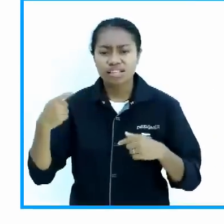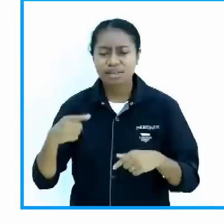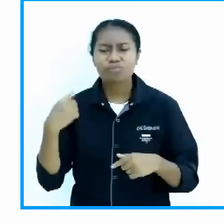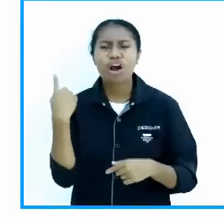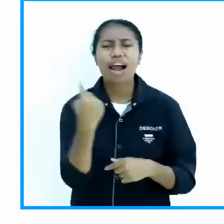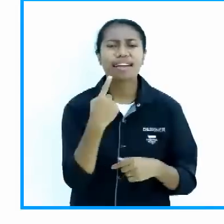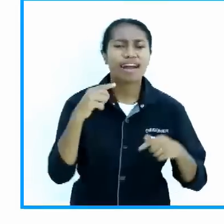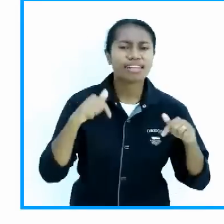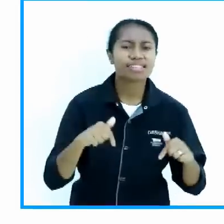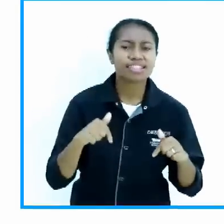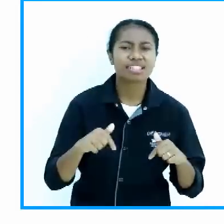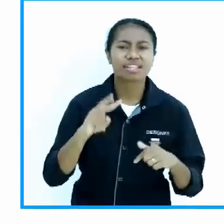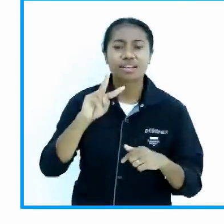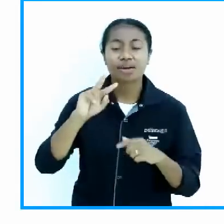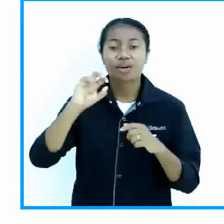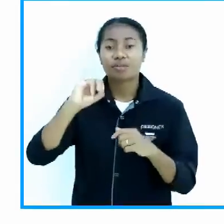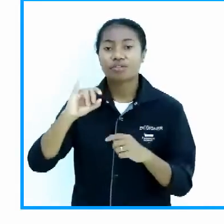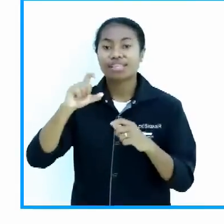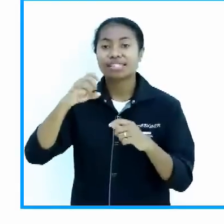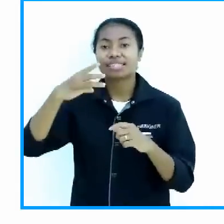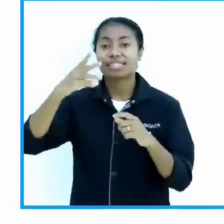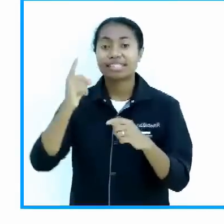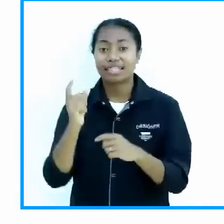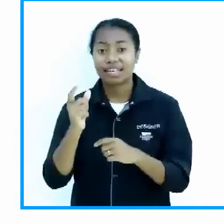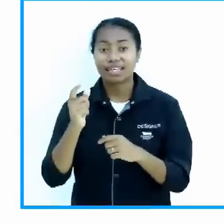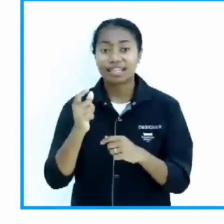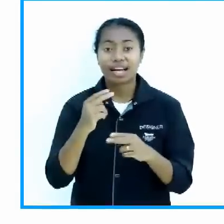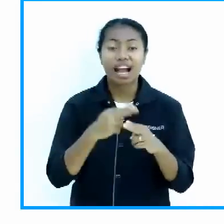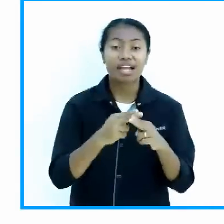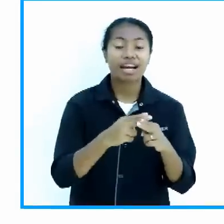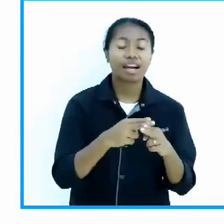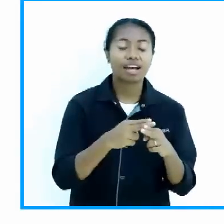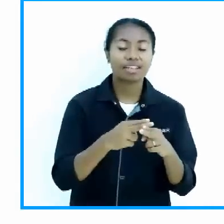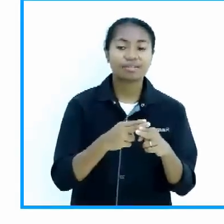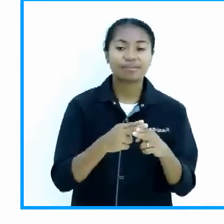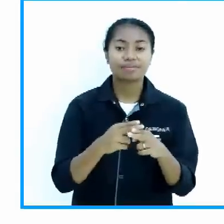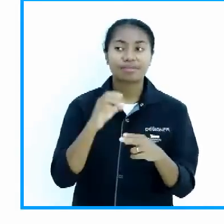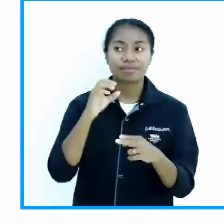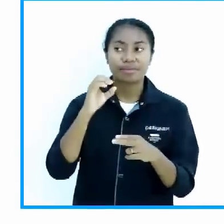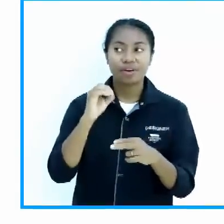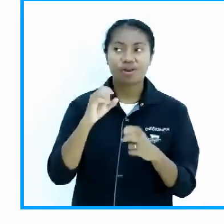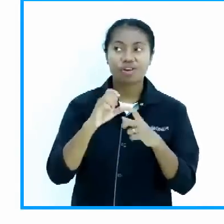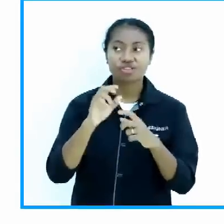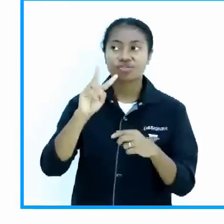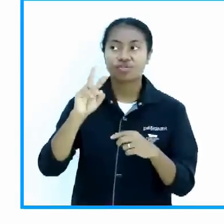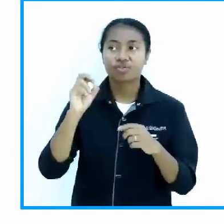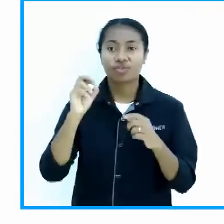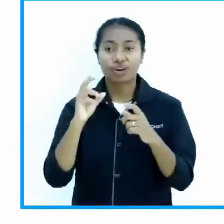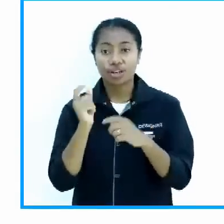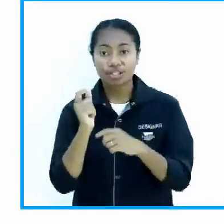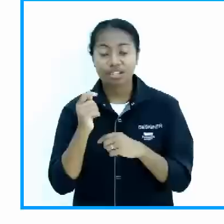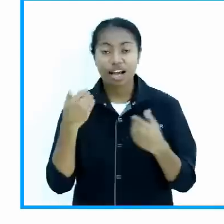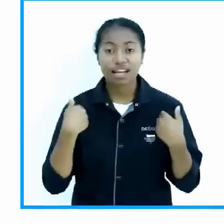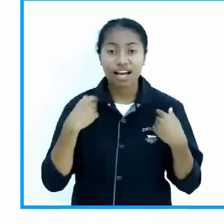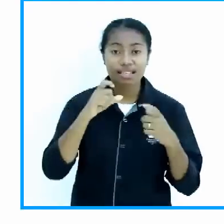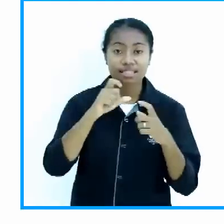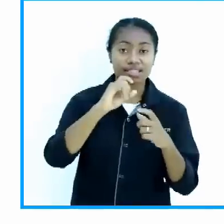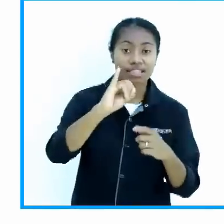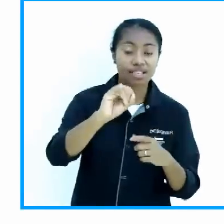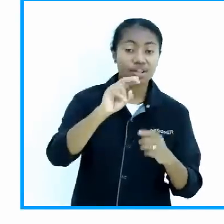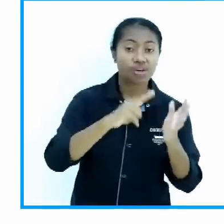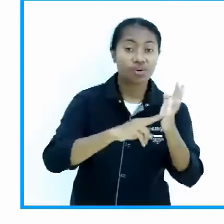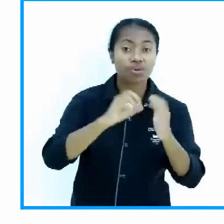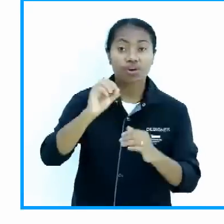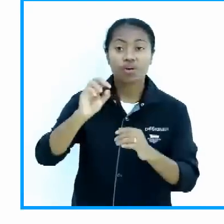itu Pfizer dari Biotech, kemudian ada Moderna, ada Oxford, ada Sinovac di situ. Ada Sinopharm.